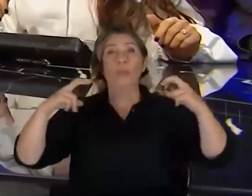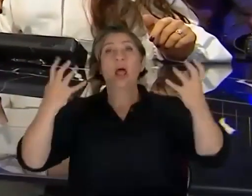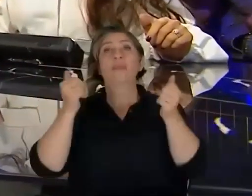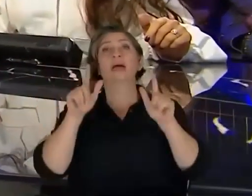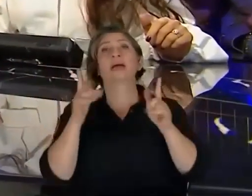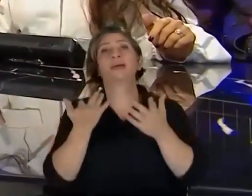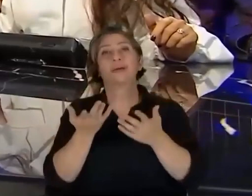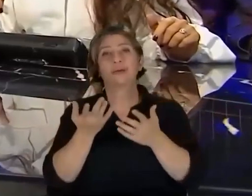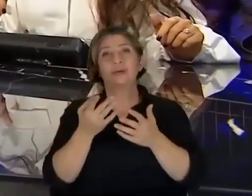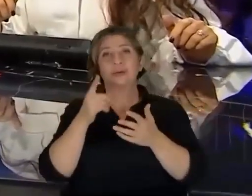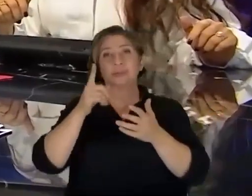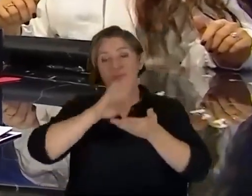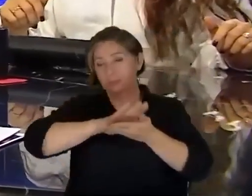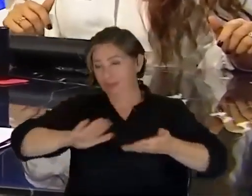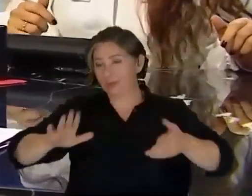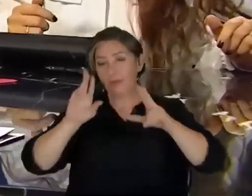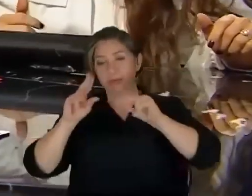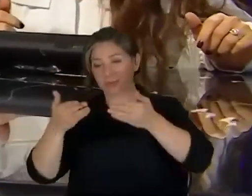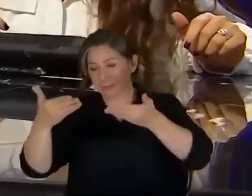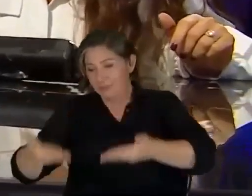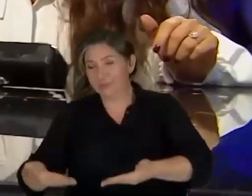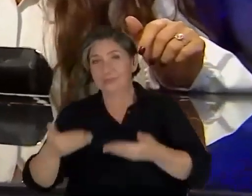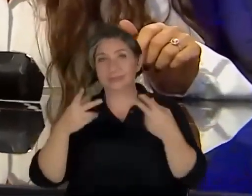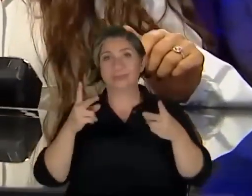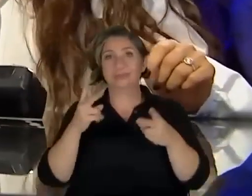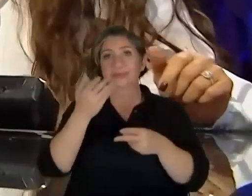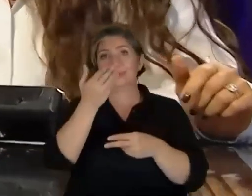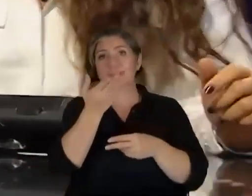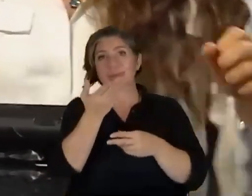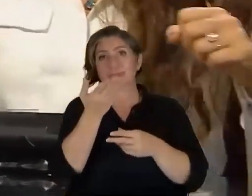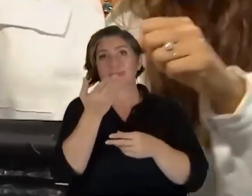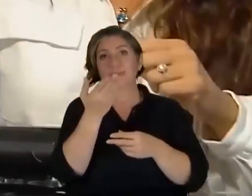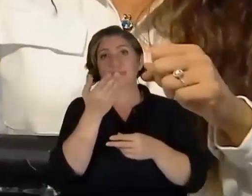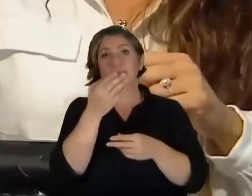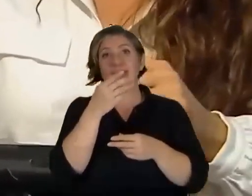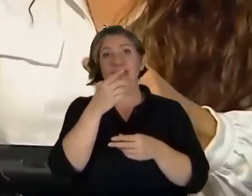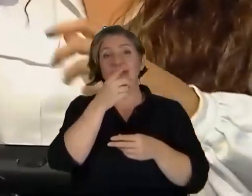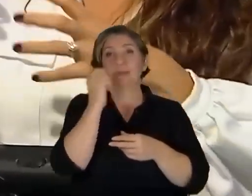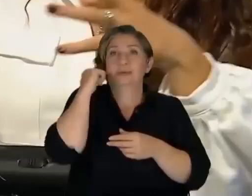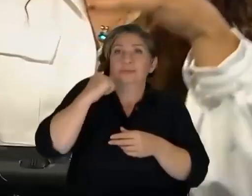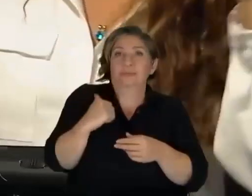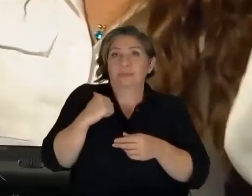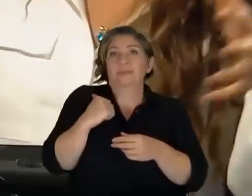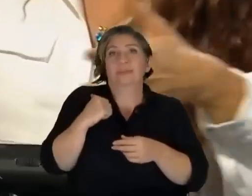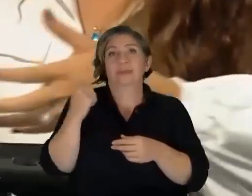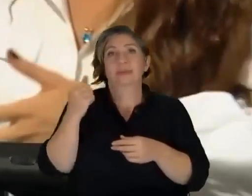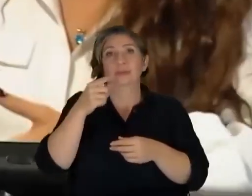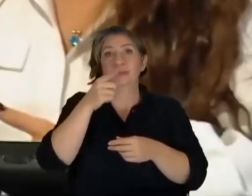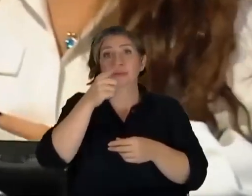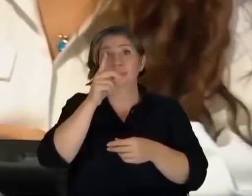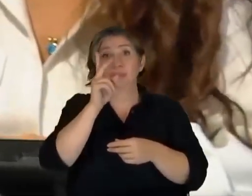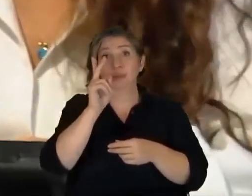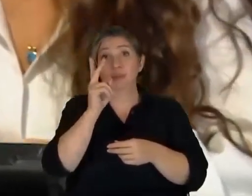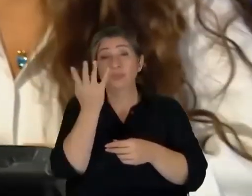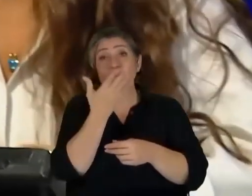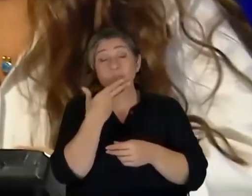onun almaya büyük. Gerek yok. Tabii. Bir döşek evet. Serer çocuklarını da yatırırsın üzerinde. Bu ne ya? Onu böyle şey gibi taşıyabiliyorum. Onun... Bir dakika, bu senin